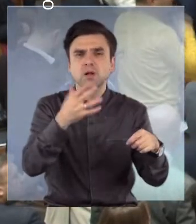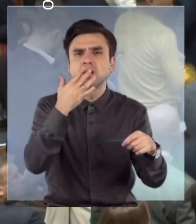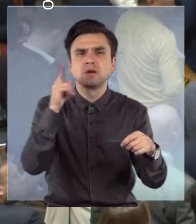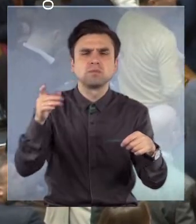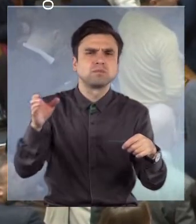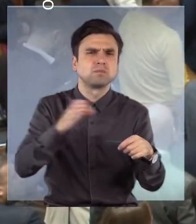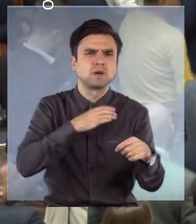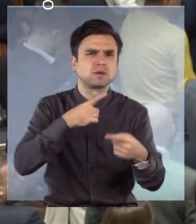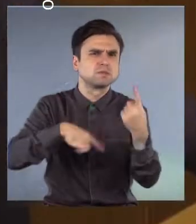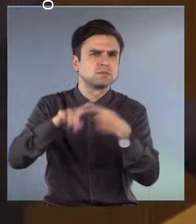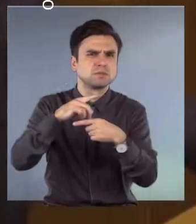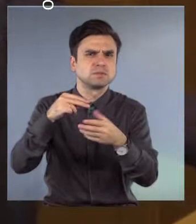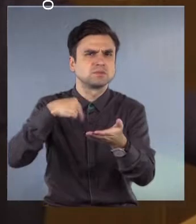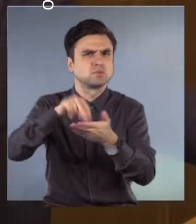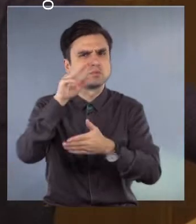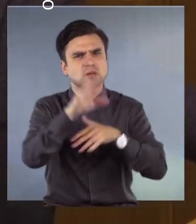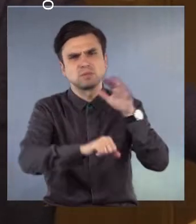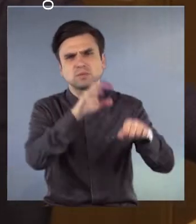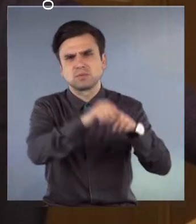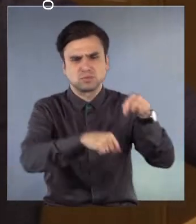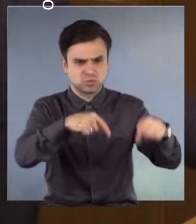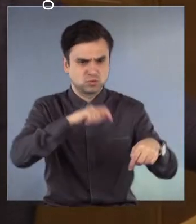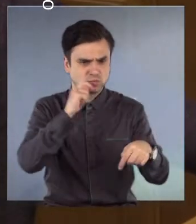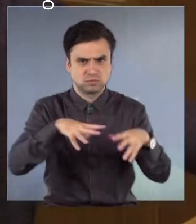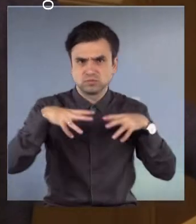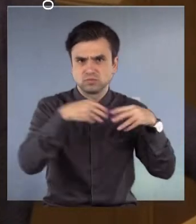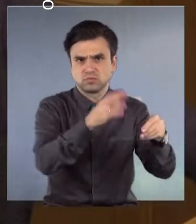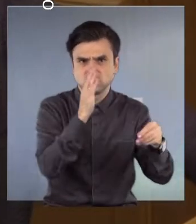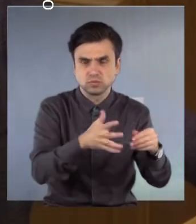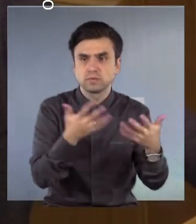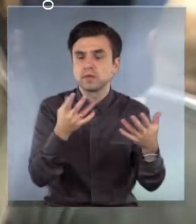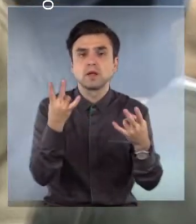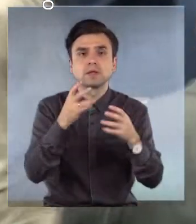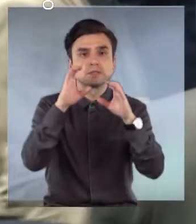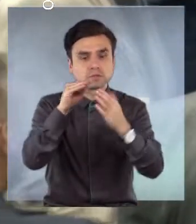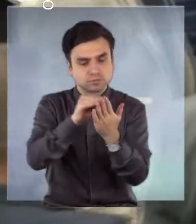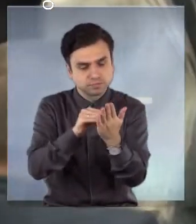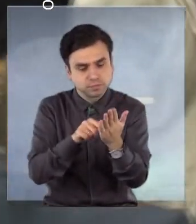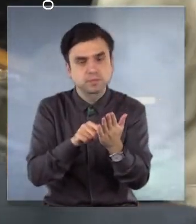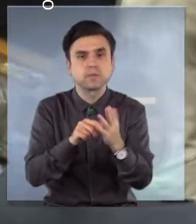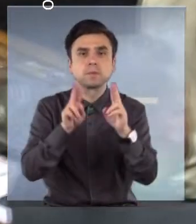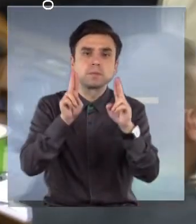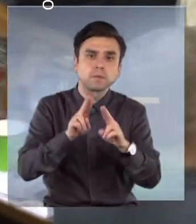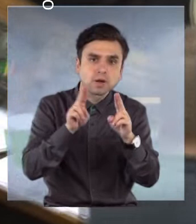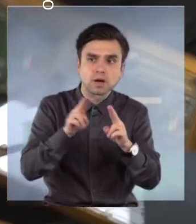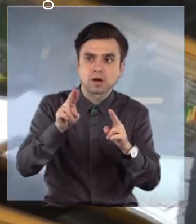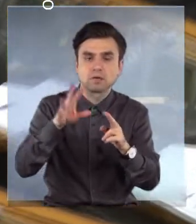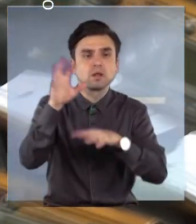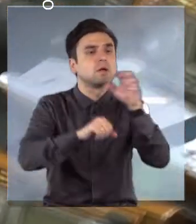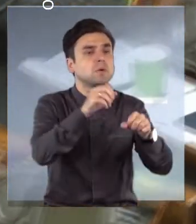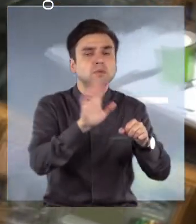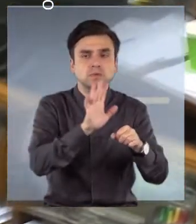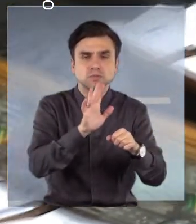прописані запобіжники, як не допустити подібного. Адже в найгіршому випадку українські фермери не зможуть конкурувати з